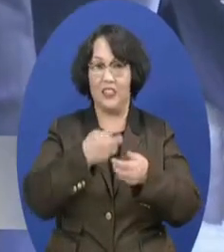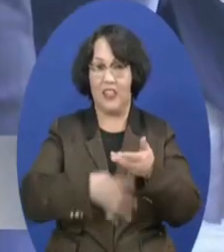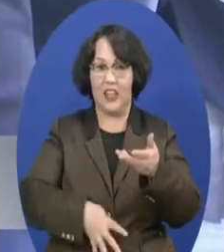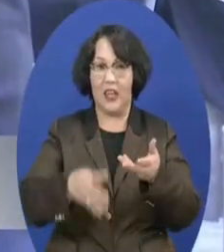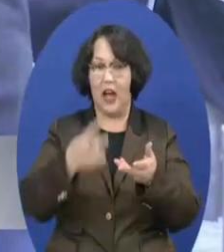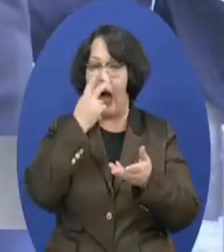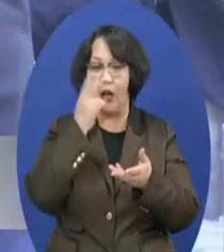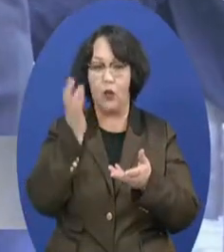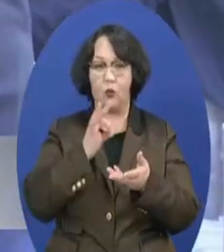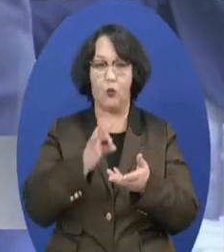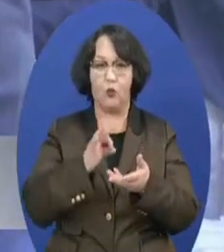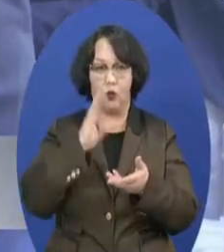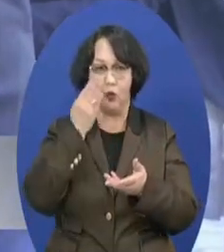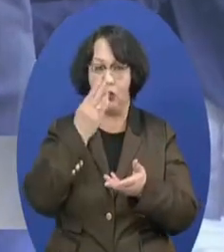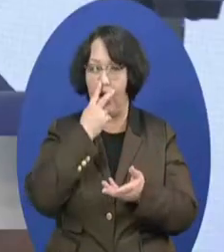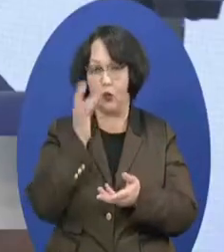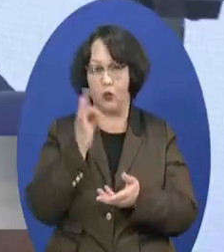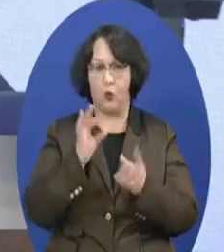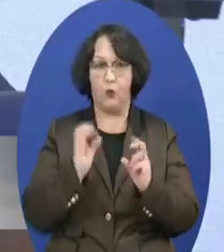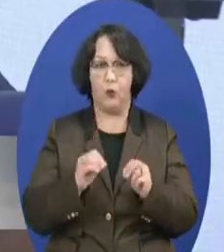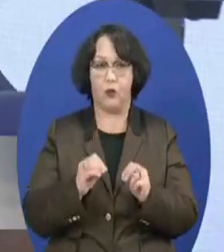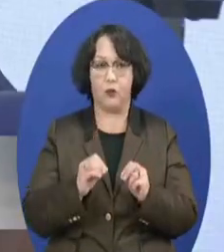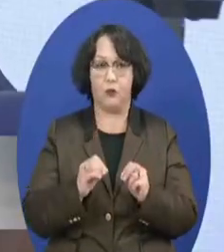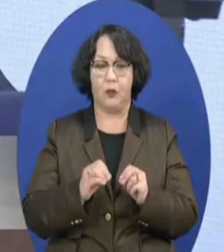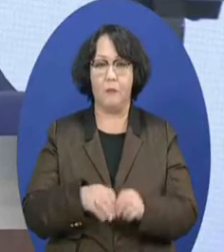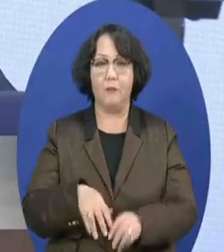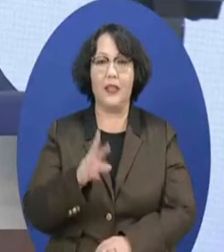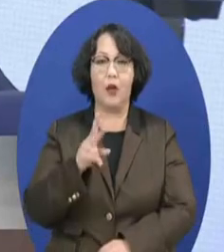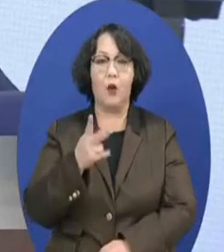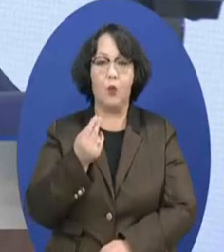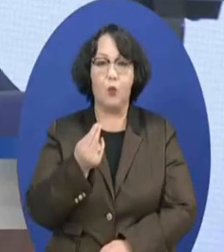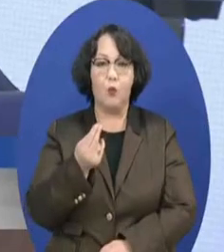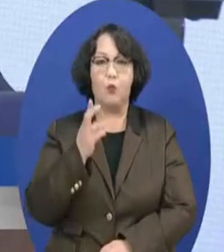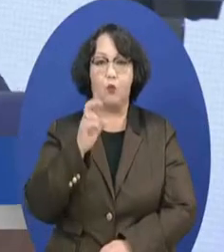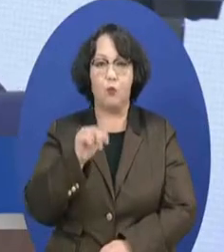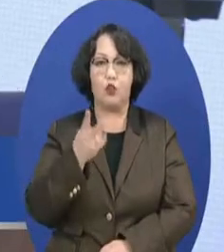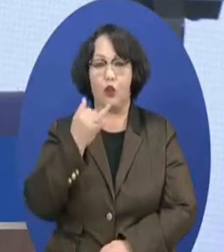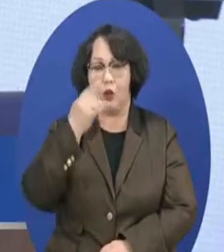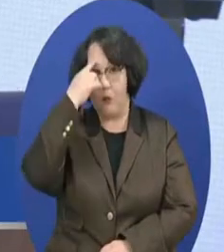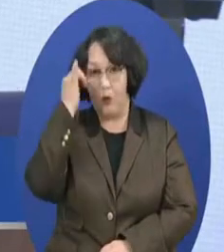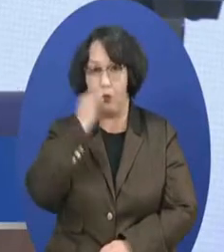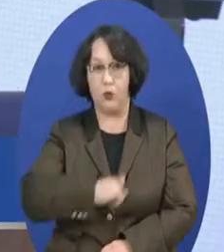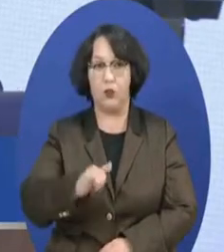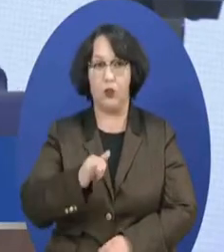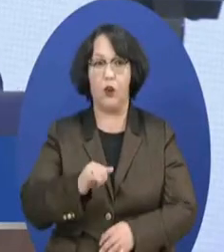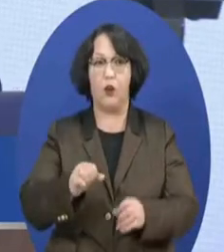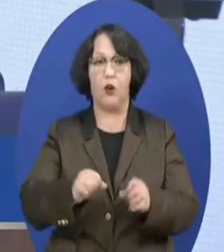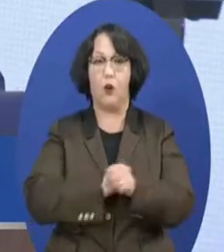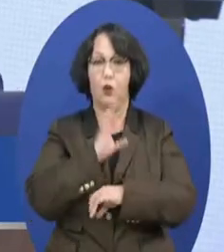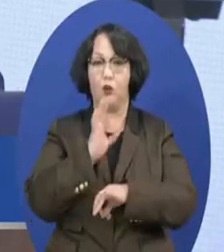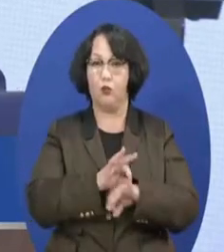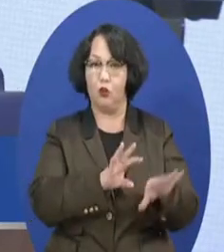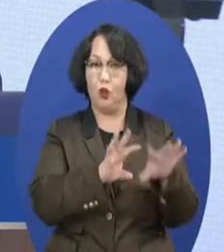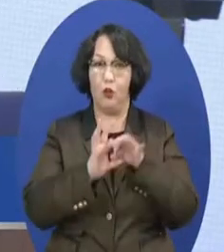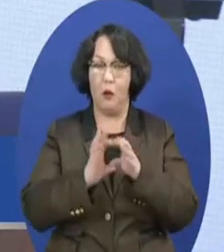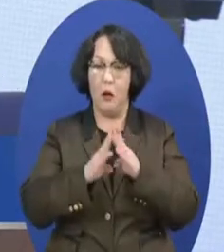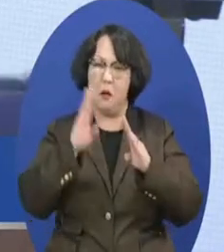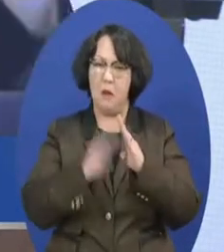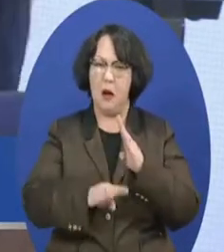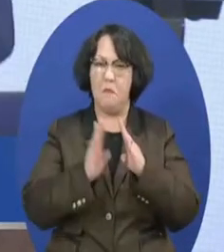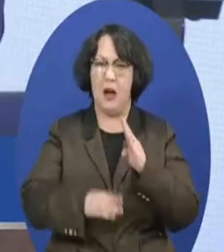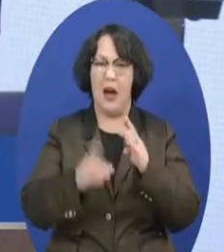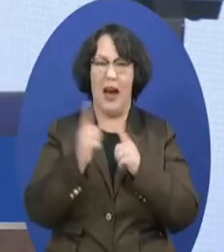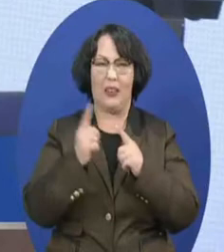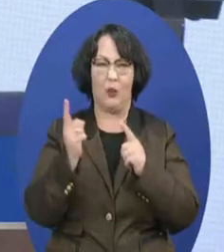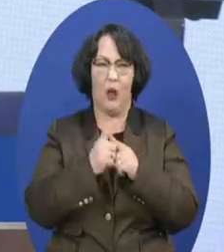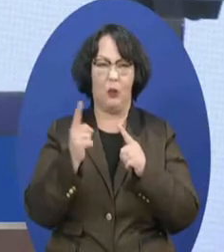болох хорвуулсныг дуулглаа. Нэг бод үнэн зүйл бол манай улс бол хамгийн их хөл ороод тогтоосон улсуудын нэг нь үнэ. За энэ